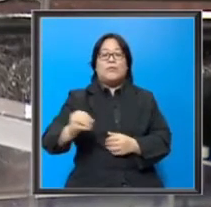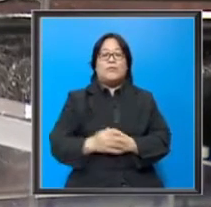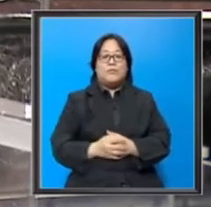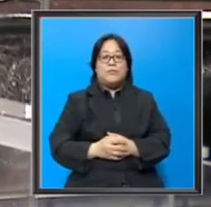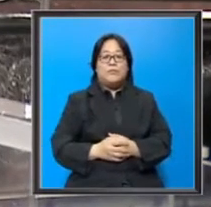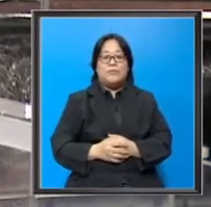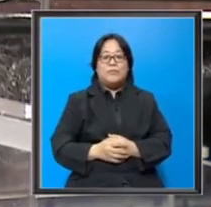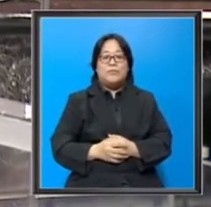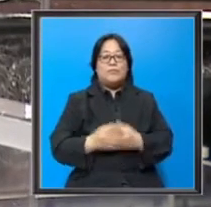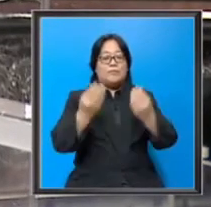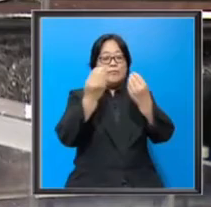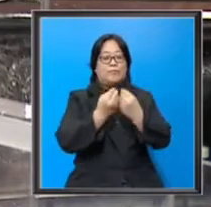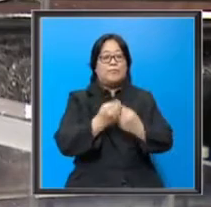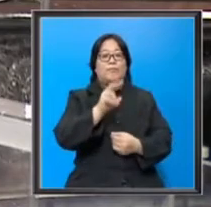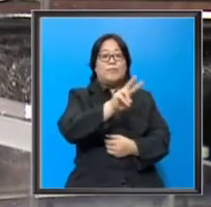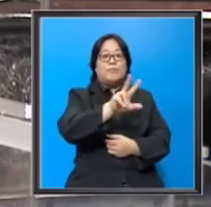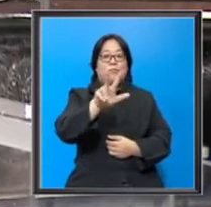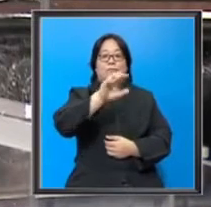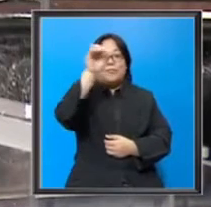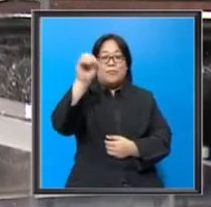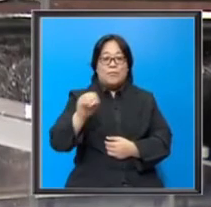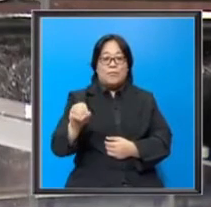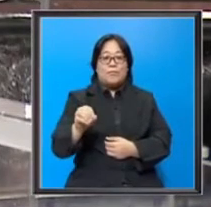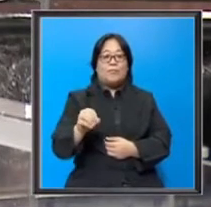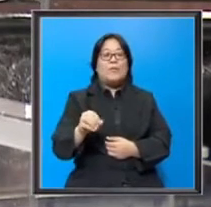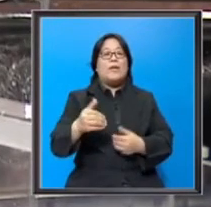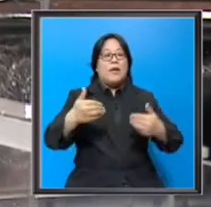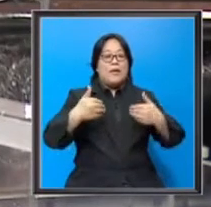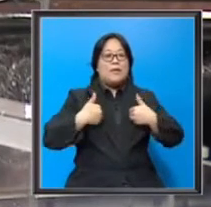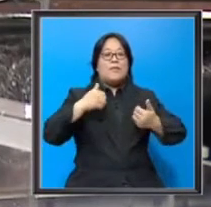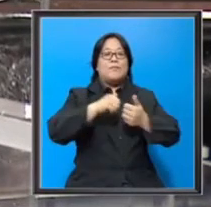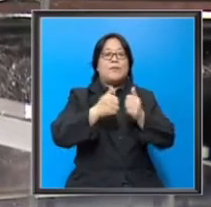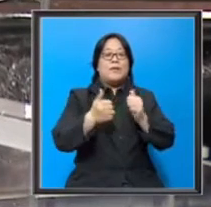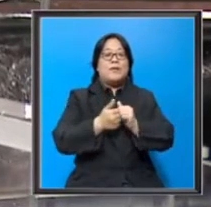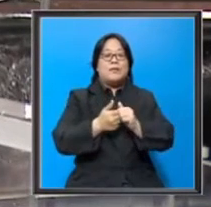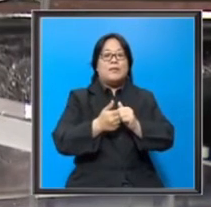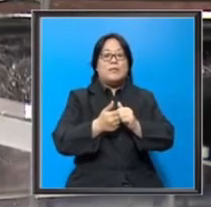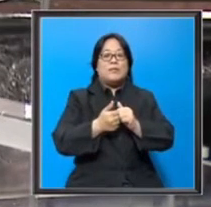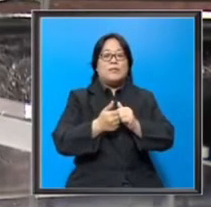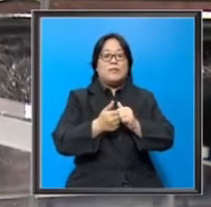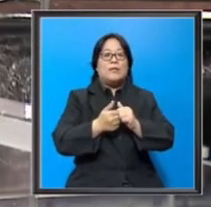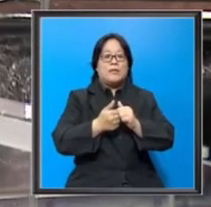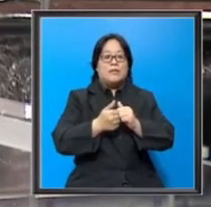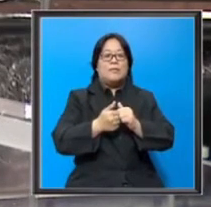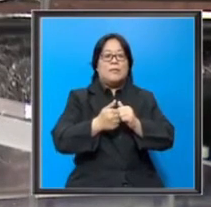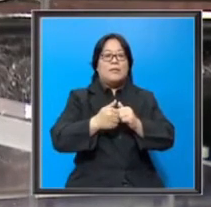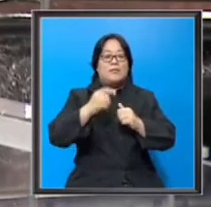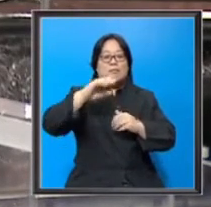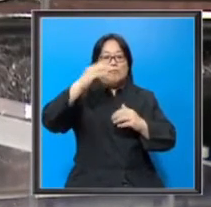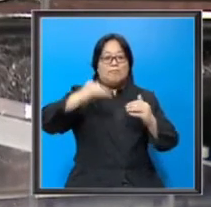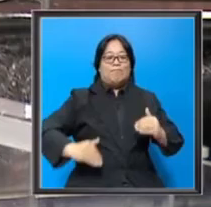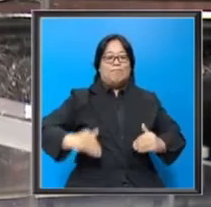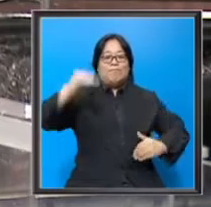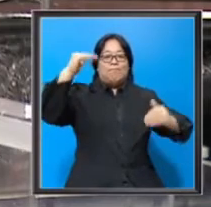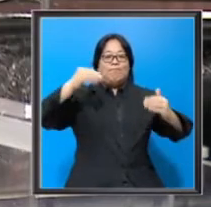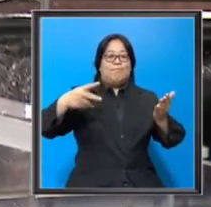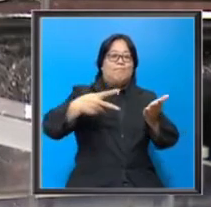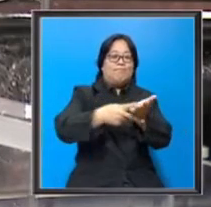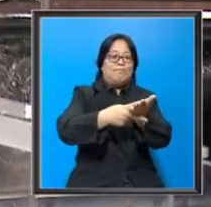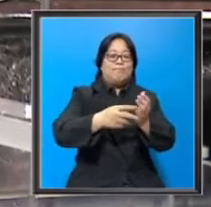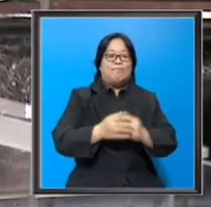320 selama 2013 thus golongan itu mengalami masalah terbesar dan terbaik terbantu manakah